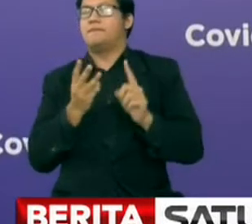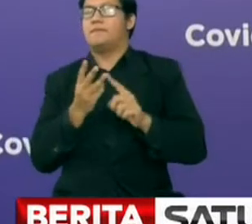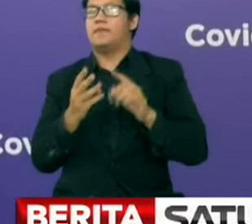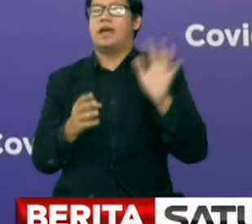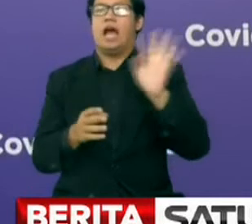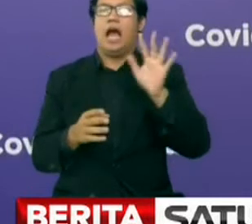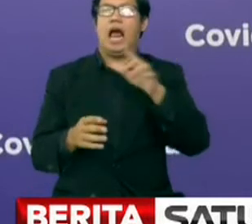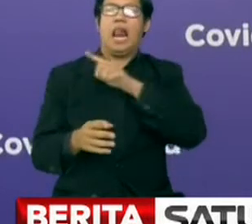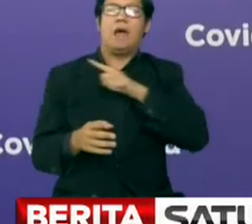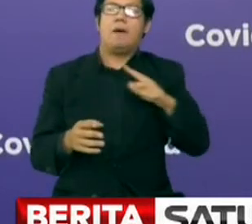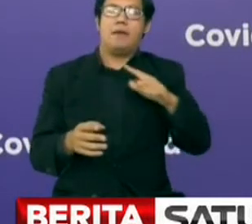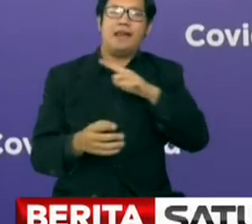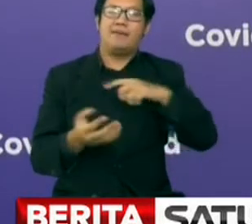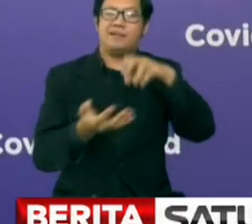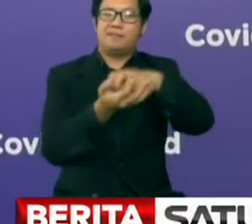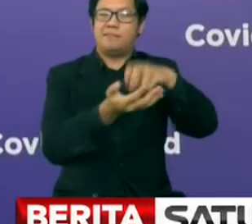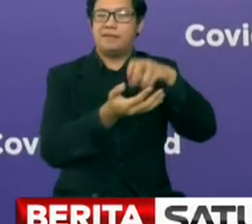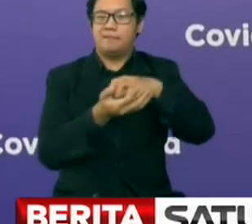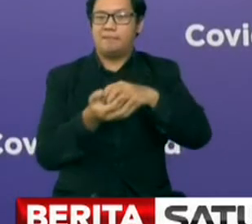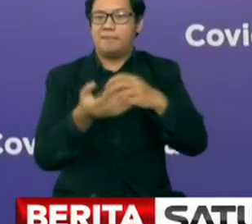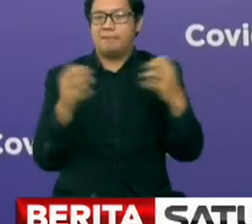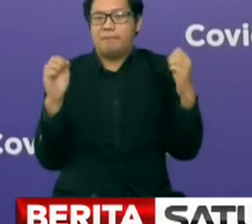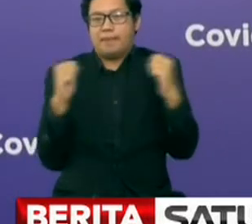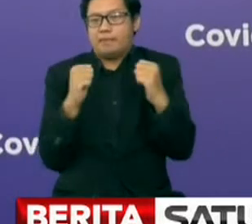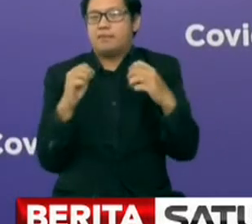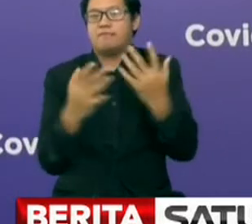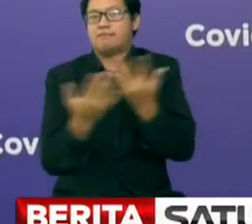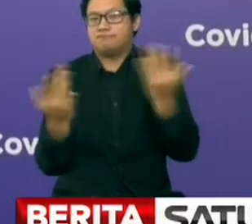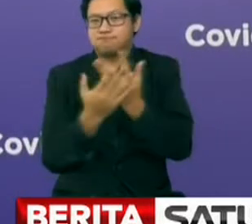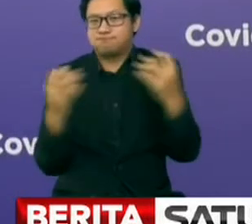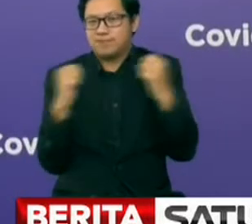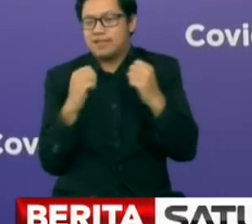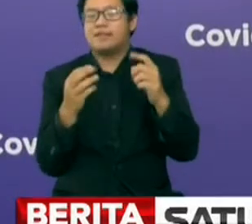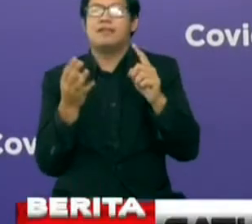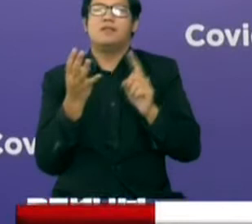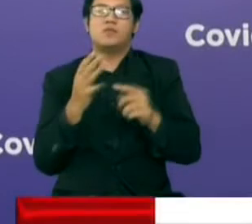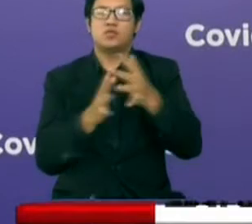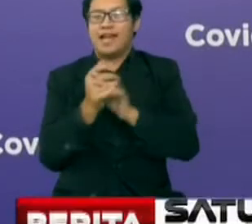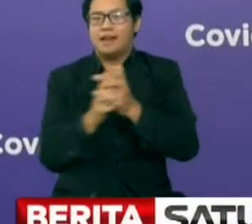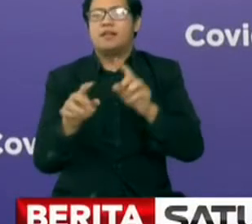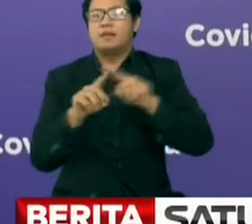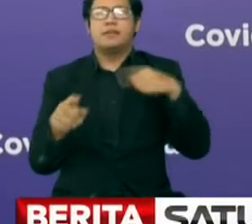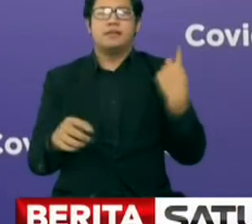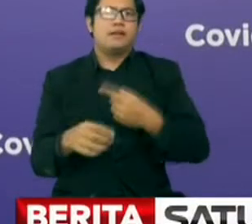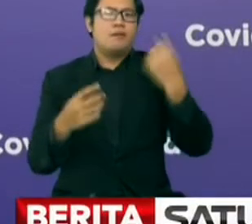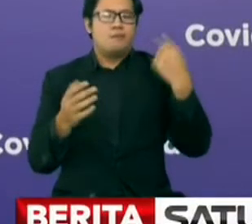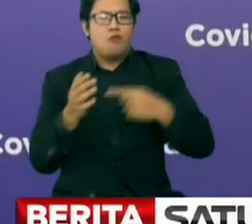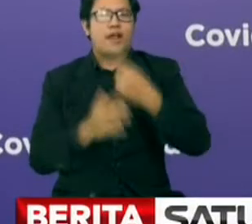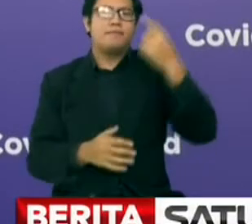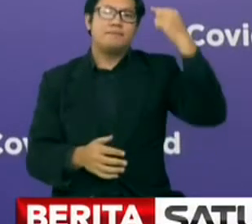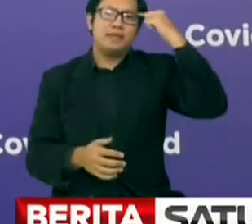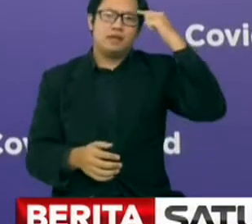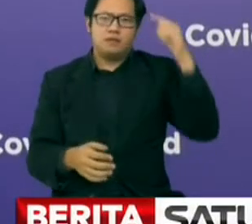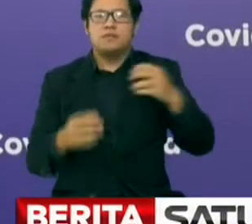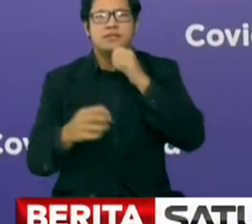terlalu lama berada di tempat yang padat serta mencuci tangan tetapi kita juga mulai berfikir siapa kelompok